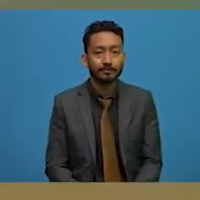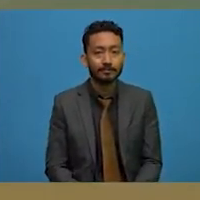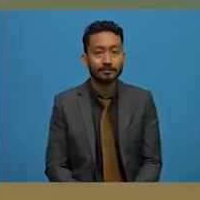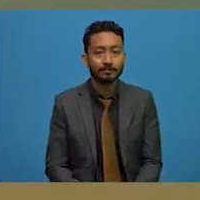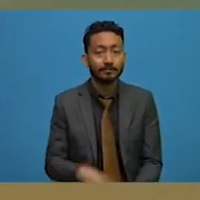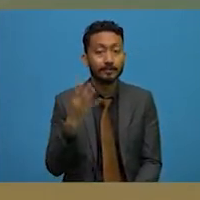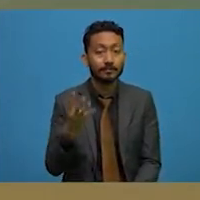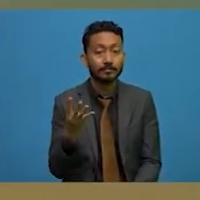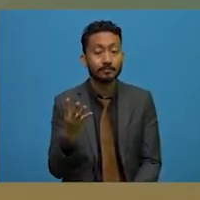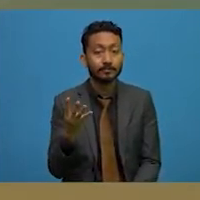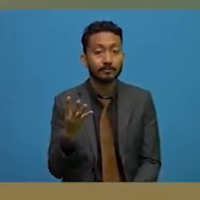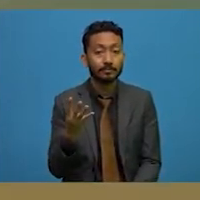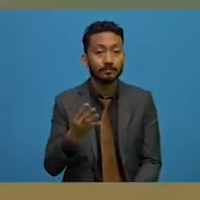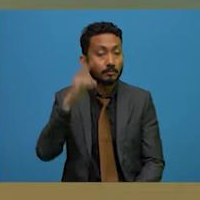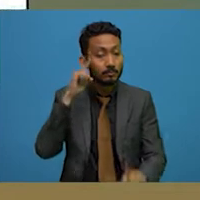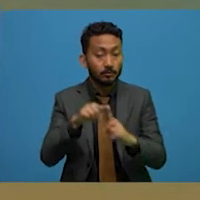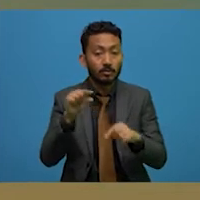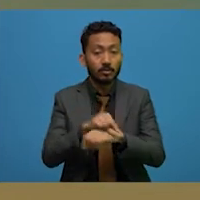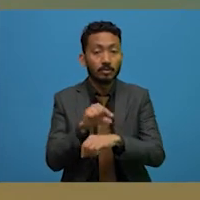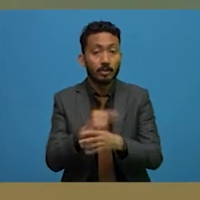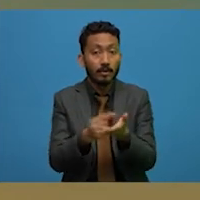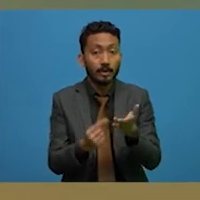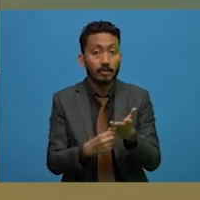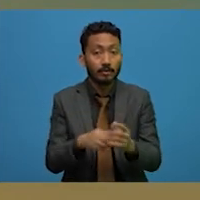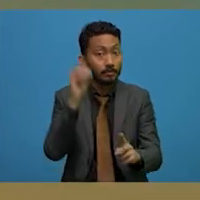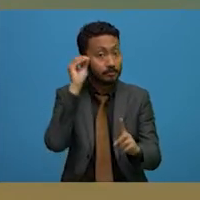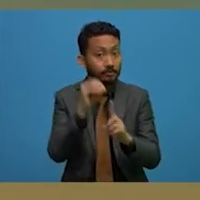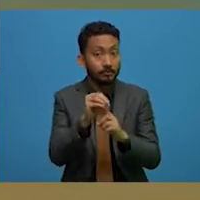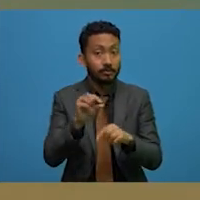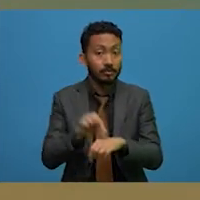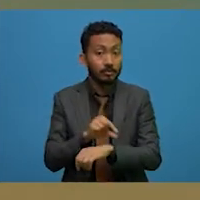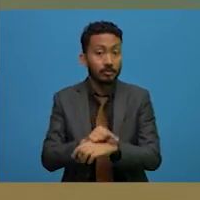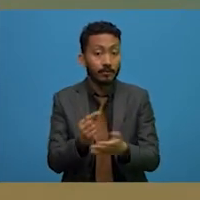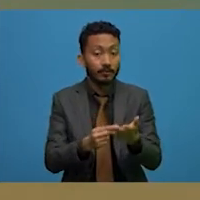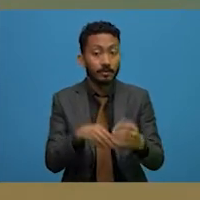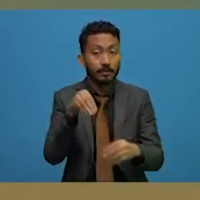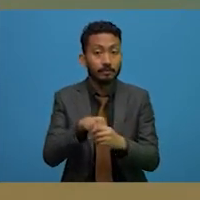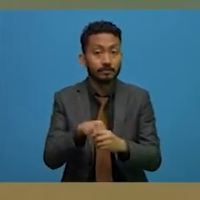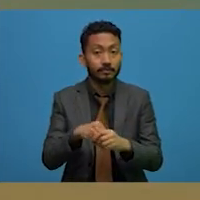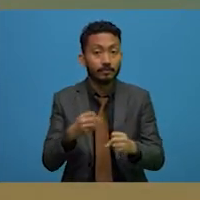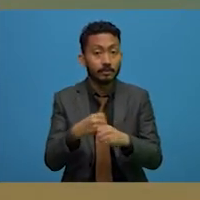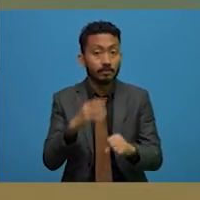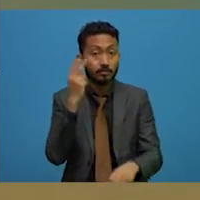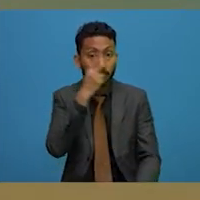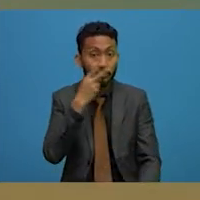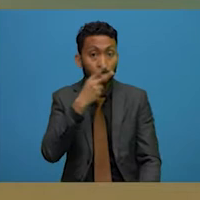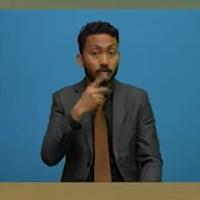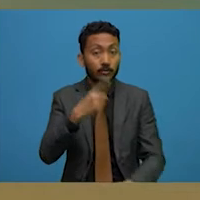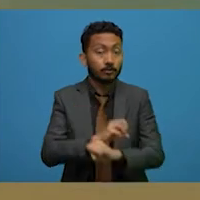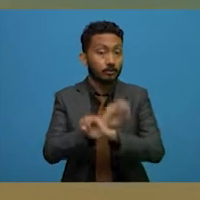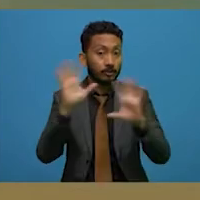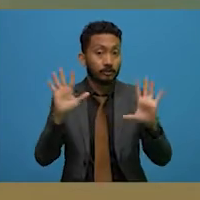Tujuan penggunaan grafik. Objektif penggunaan grafik dalam menyediakan visual bagi menerangkan konsep yang